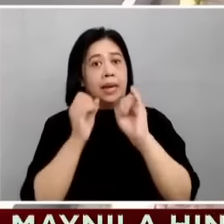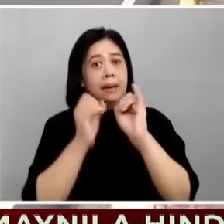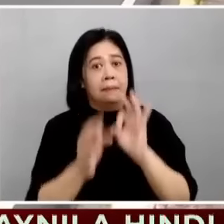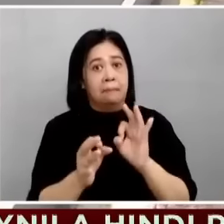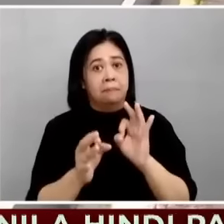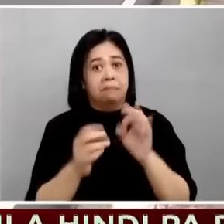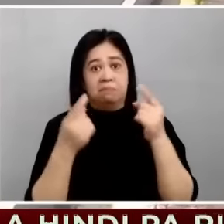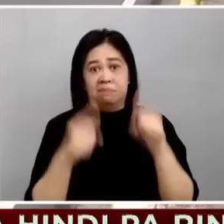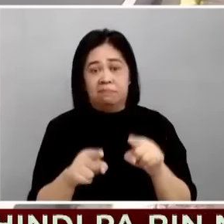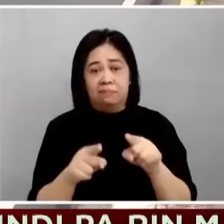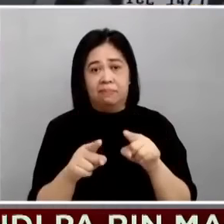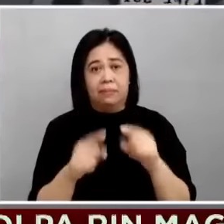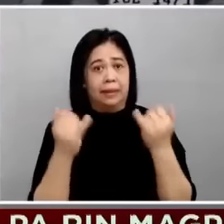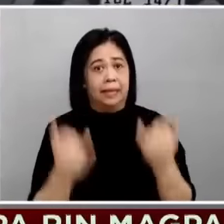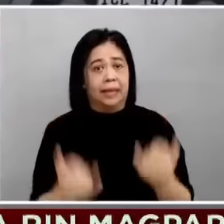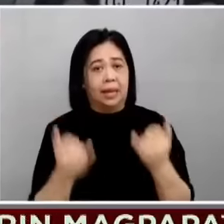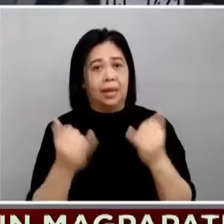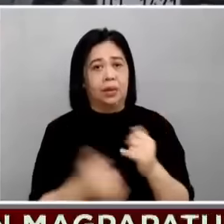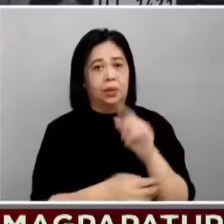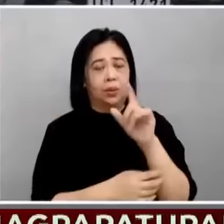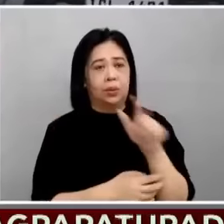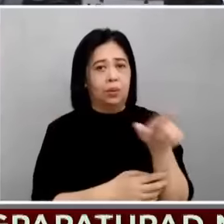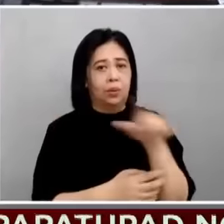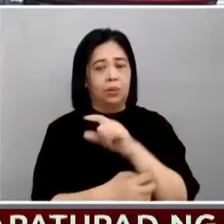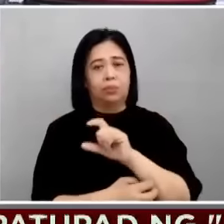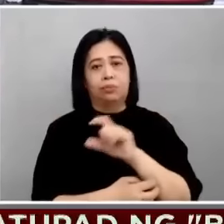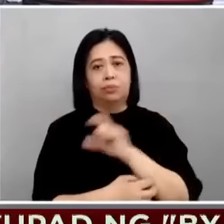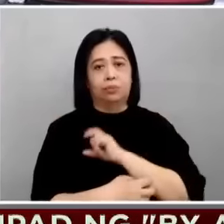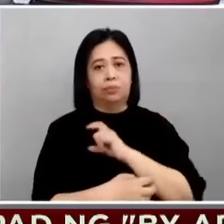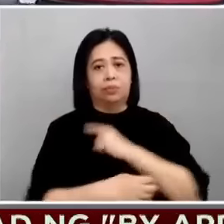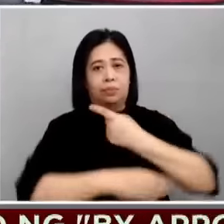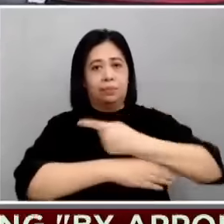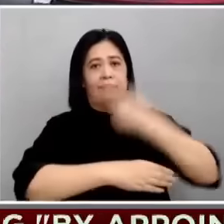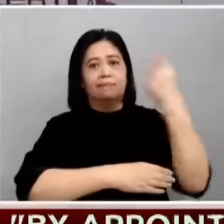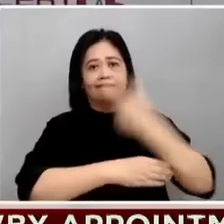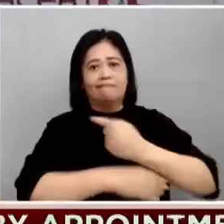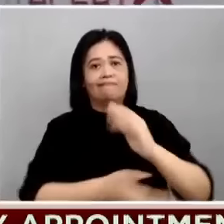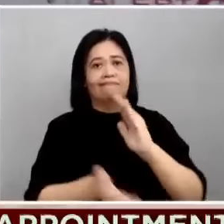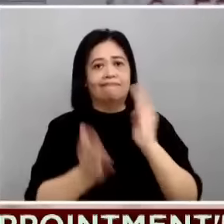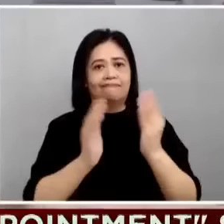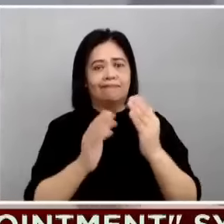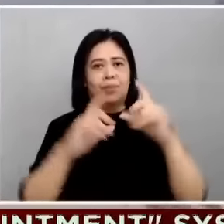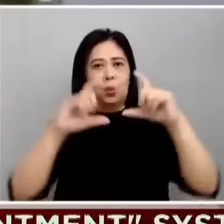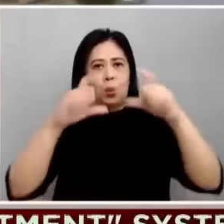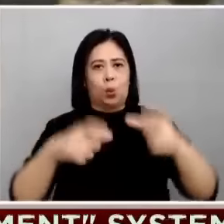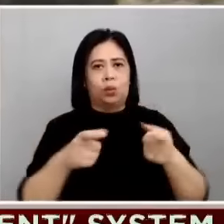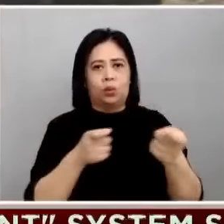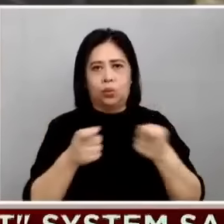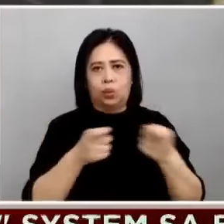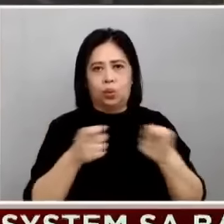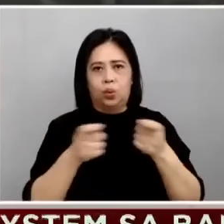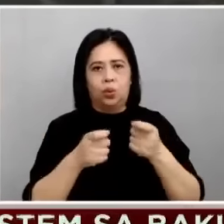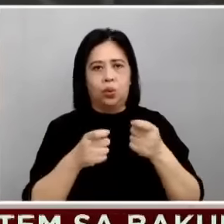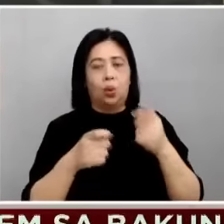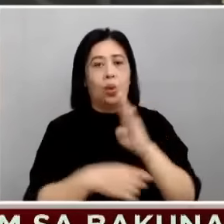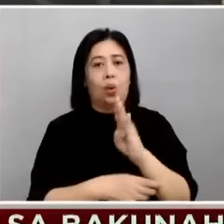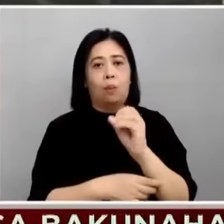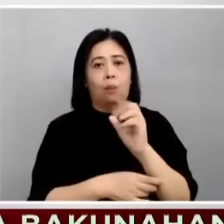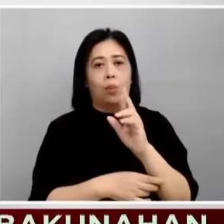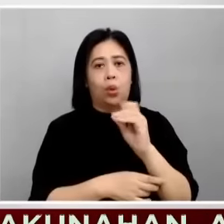ito, ang kasalukuyang law enforcement checkpoint sa lalawigan magiging quarantine control o border checkpoints